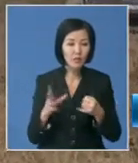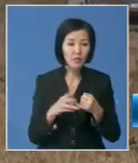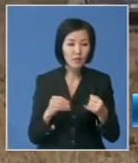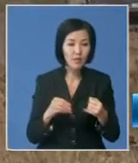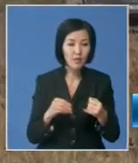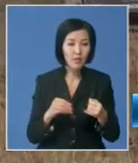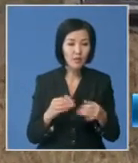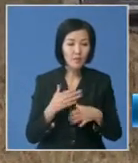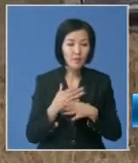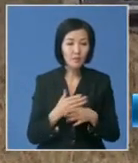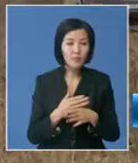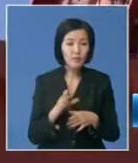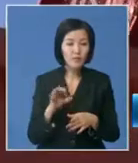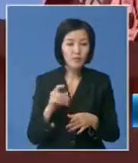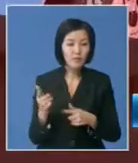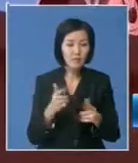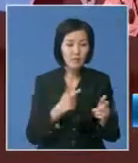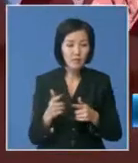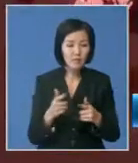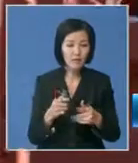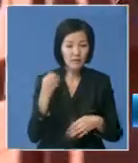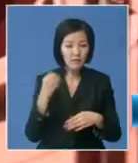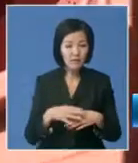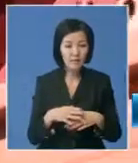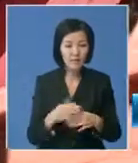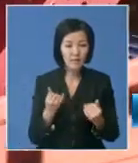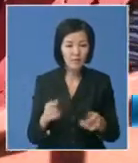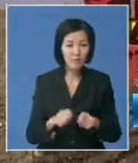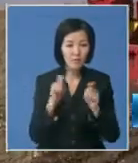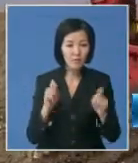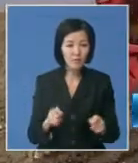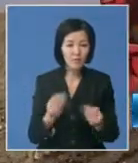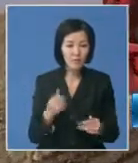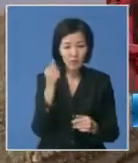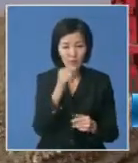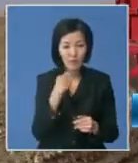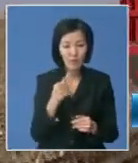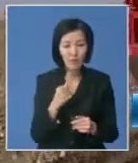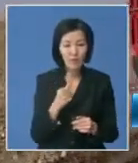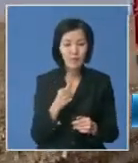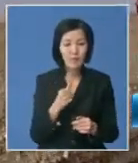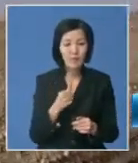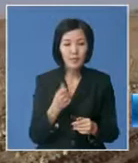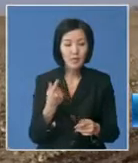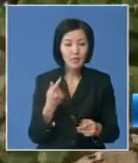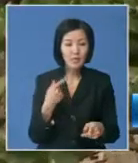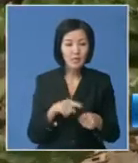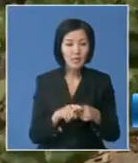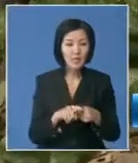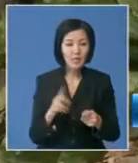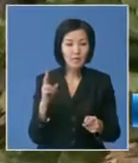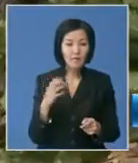поспособствовал и сервис на заготовительный центр созданный в этом году 17 единиц уборочной техники было закуплено на